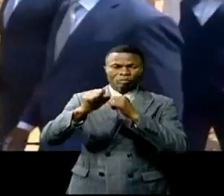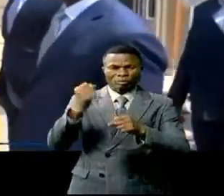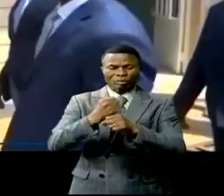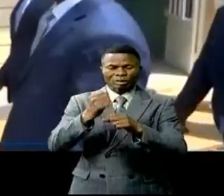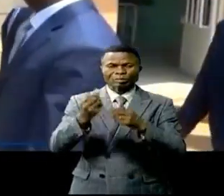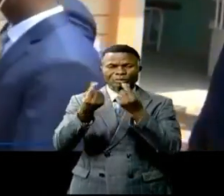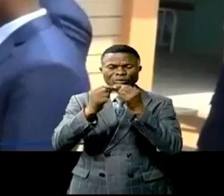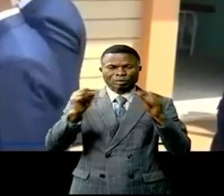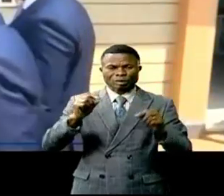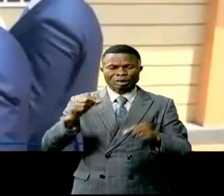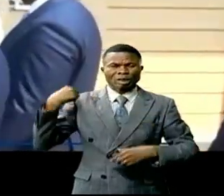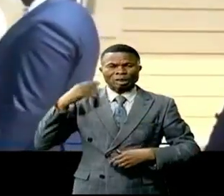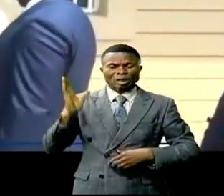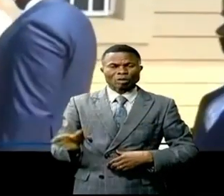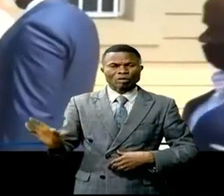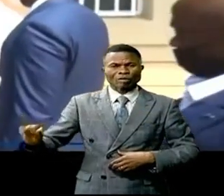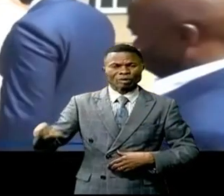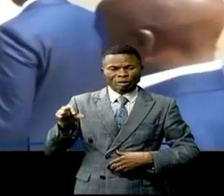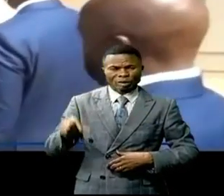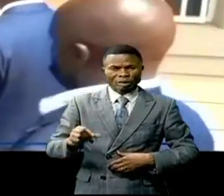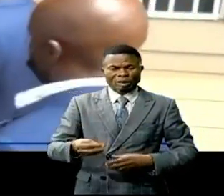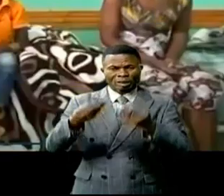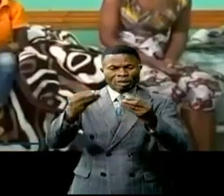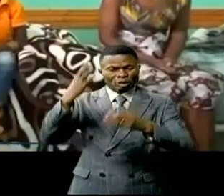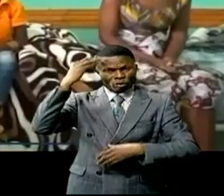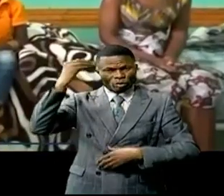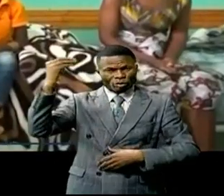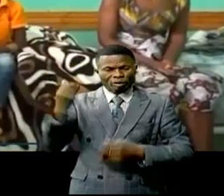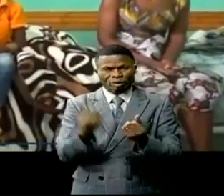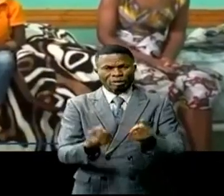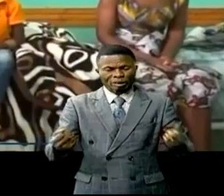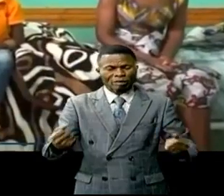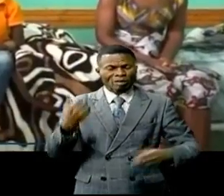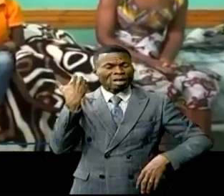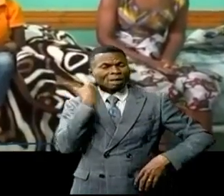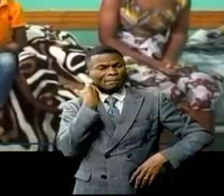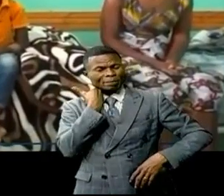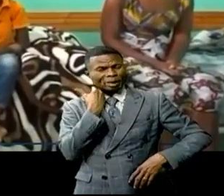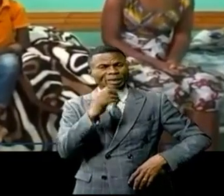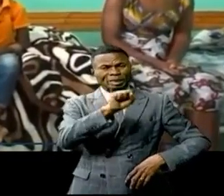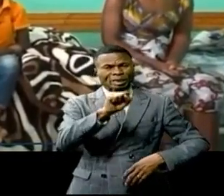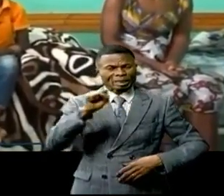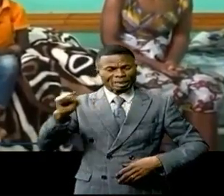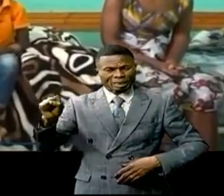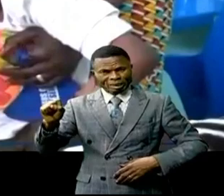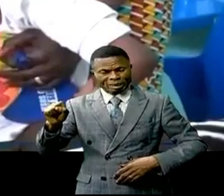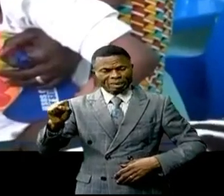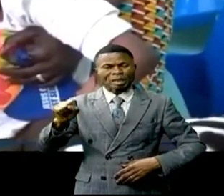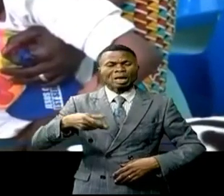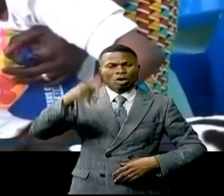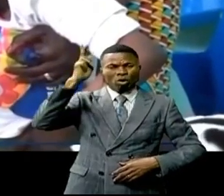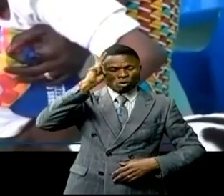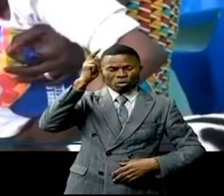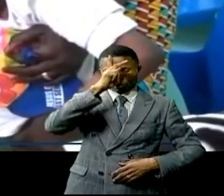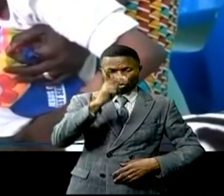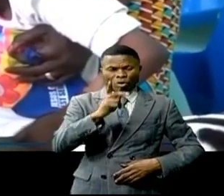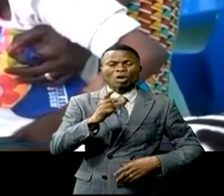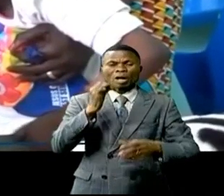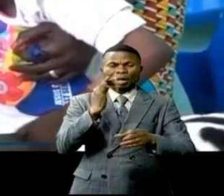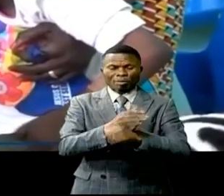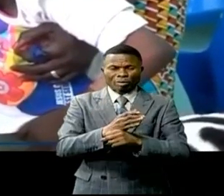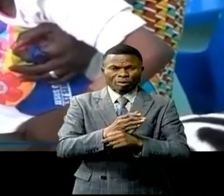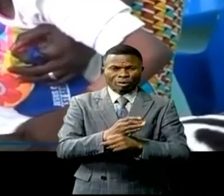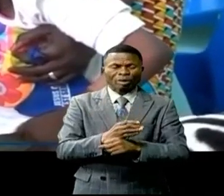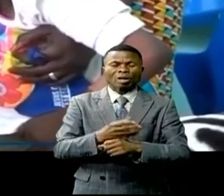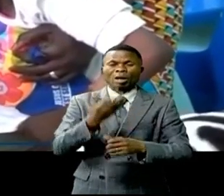gratuite, Jacques Kiabula-Katwe vient ainsi de redonner un espoir aux enfants drépanocytaires du Haut-Katanga et également de matérialiser le vœu du